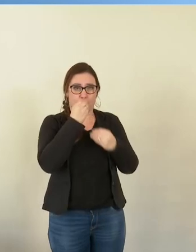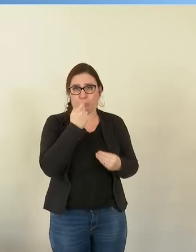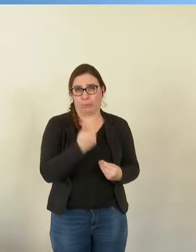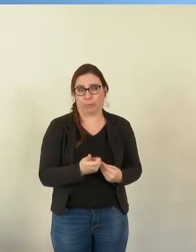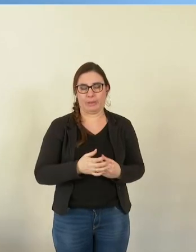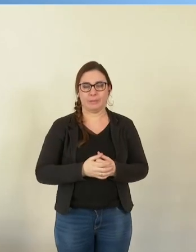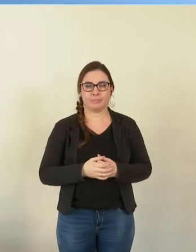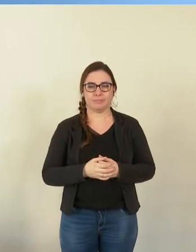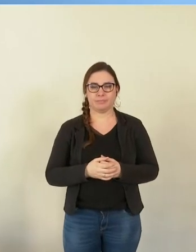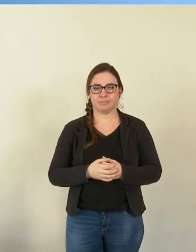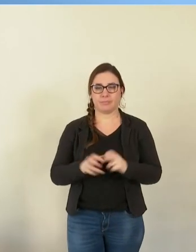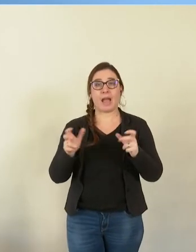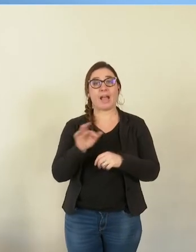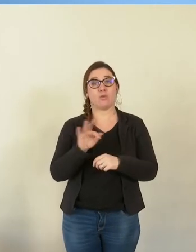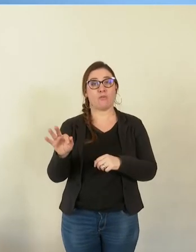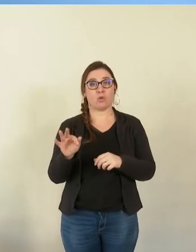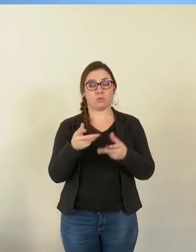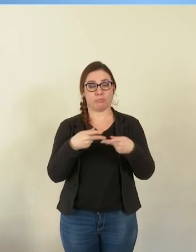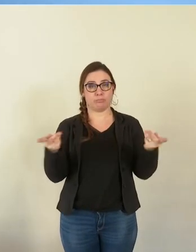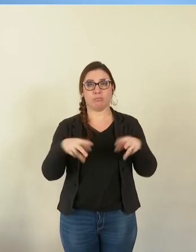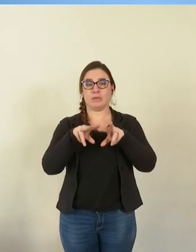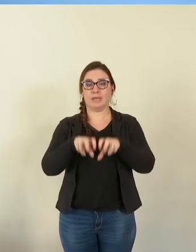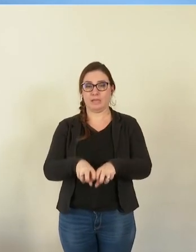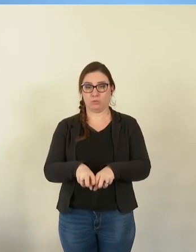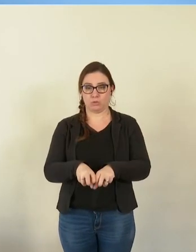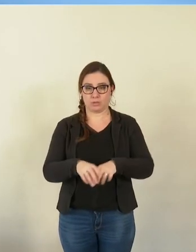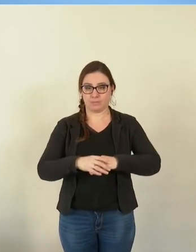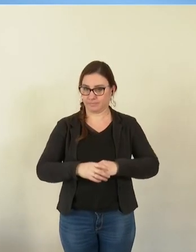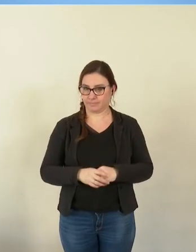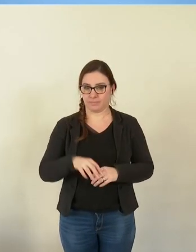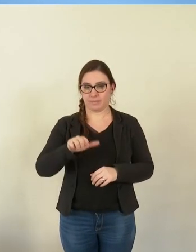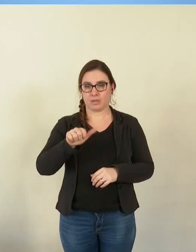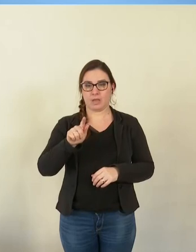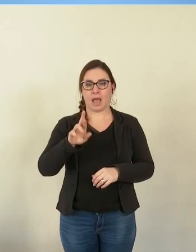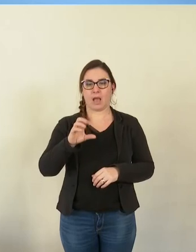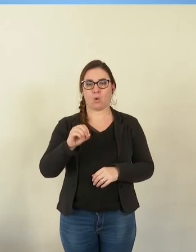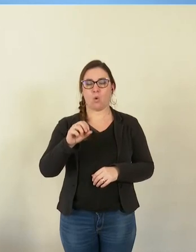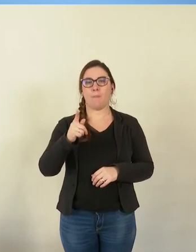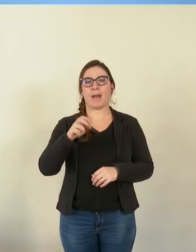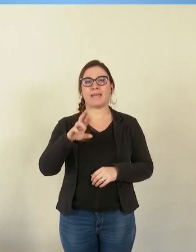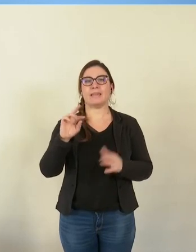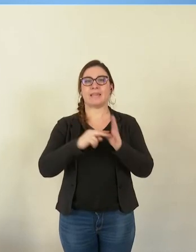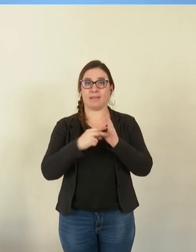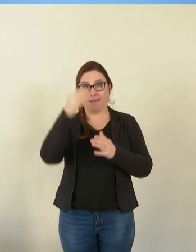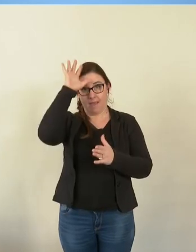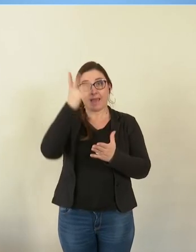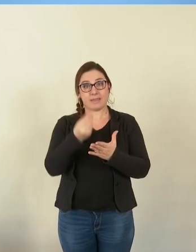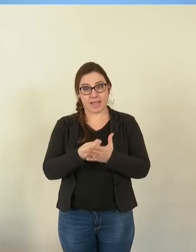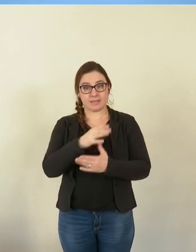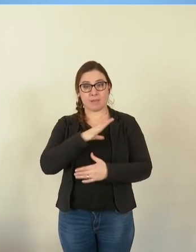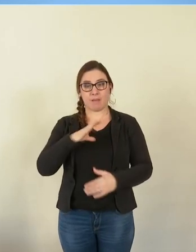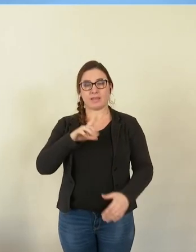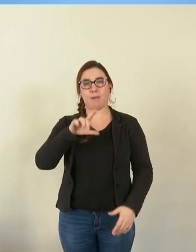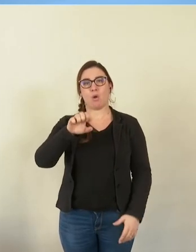bien Radio France donc a publié une étude de AGR Paritech une thèse qui est en cours de Madame agès